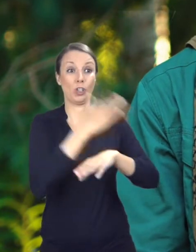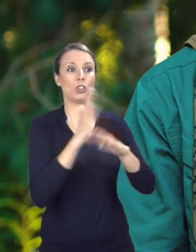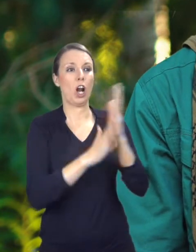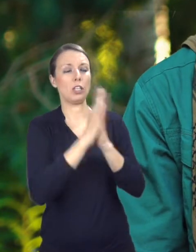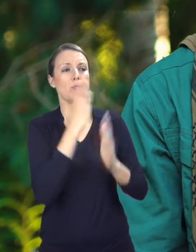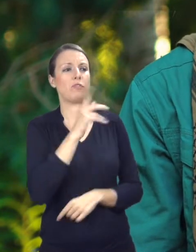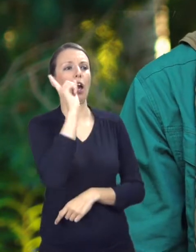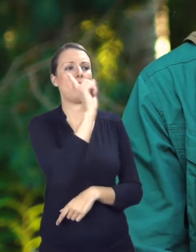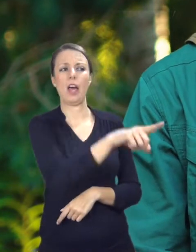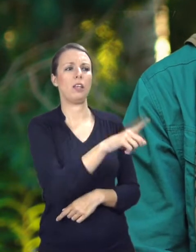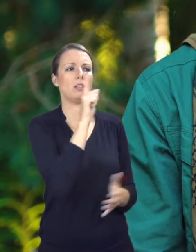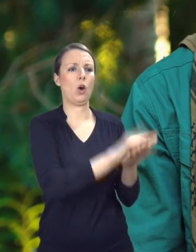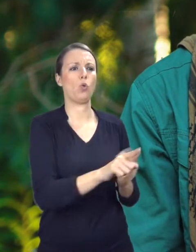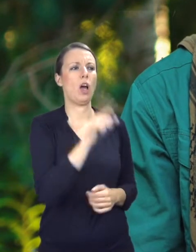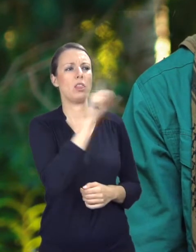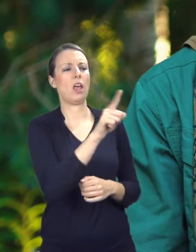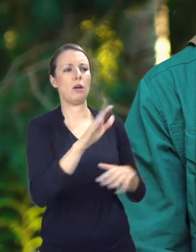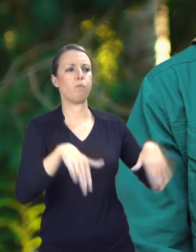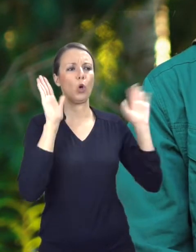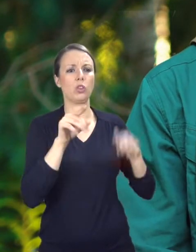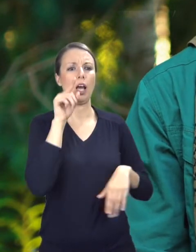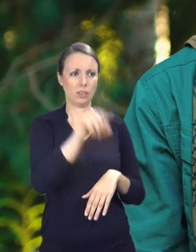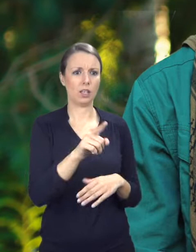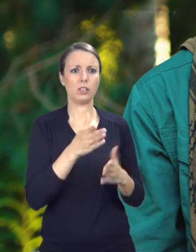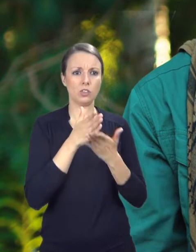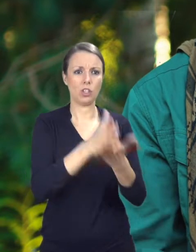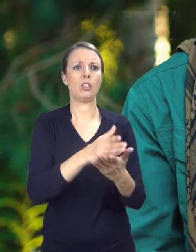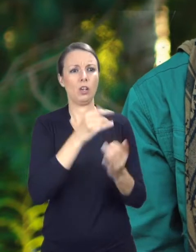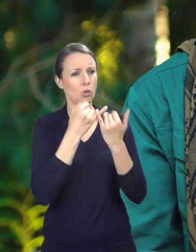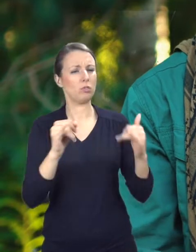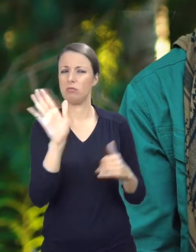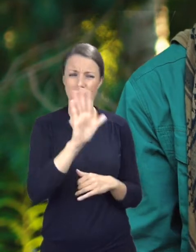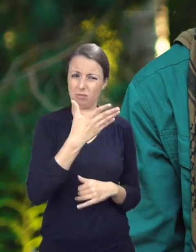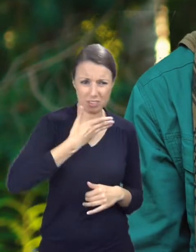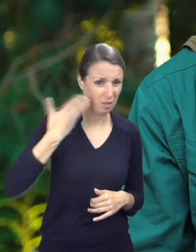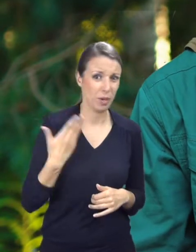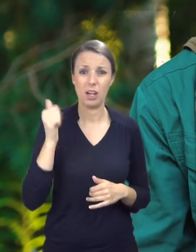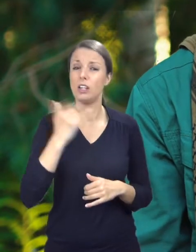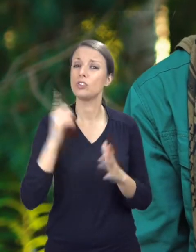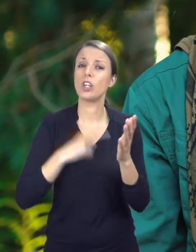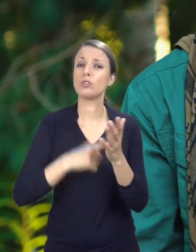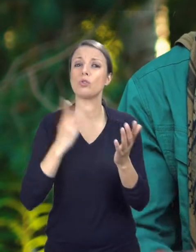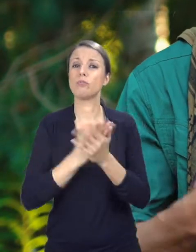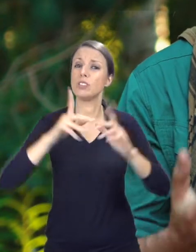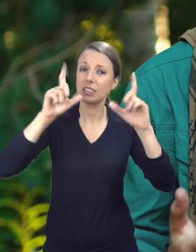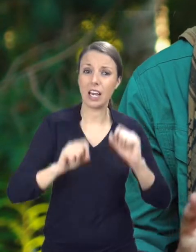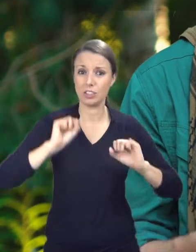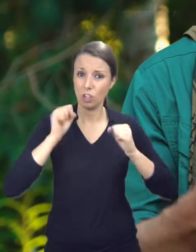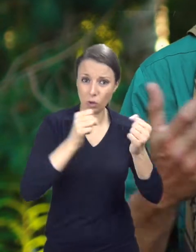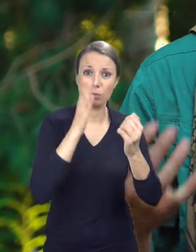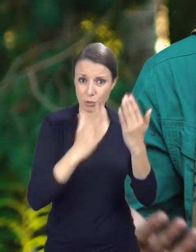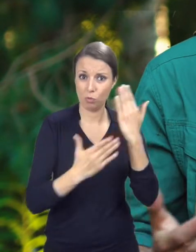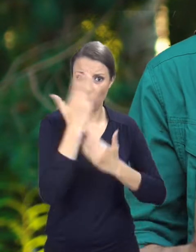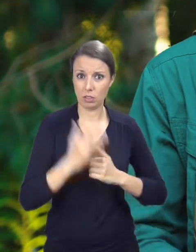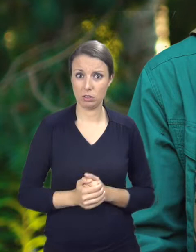ten wytrzyma, ten będzie pomagał, ten jeszcze coś tam innego. Nie. To wszystko wychodzi w praniu i czasem jest tak, że te osoby, no cóż, na początku mojej kariery,